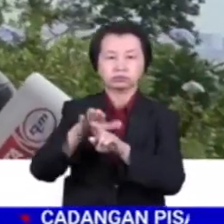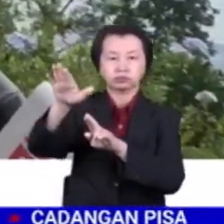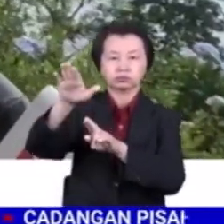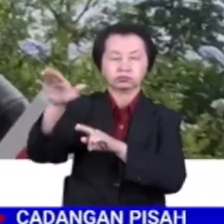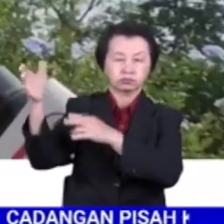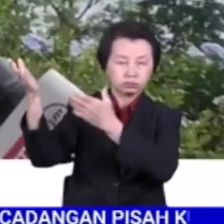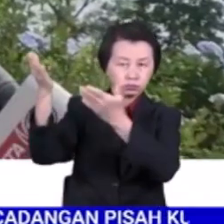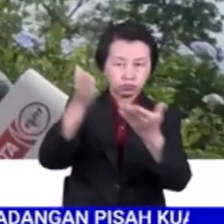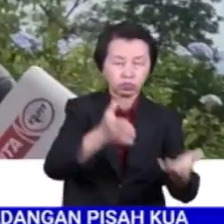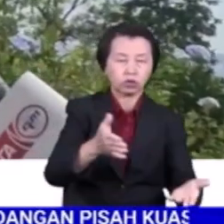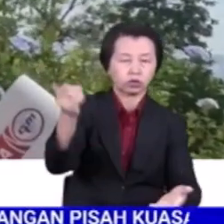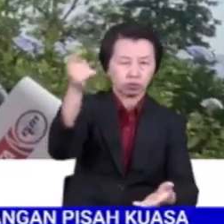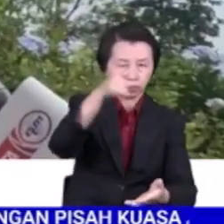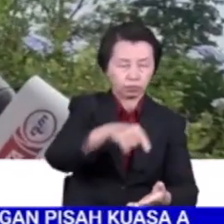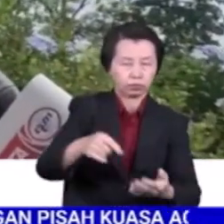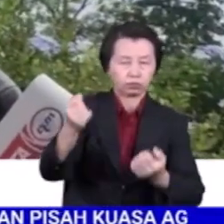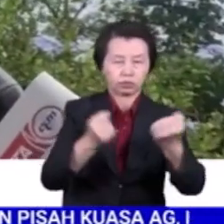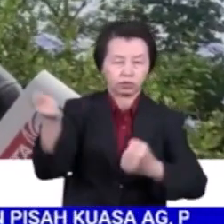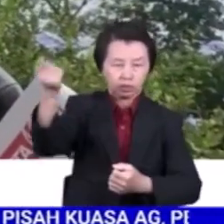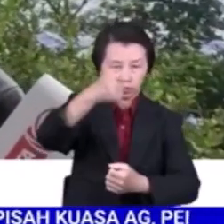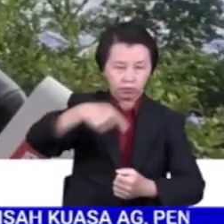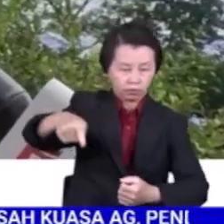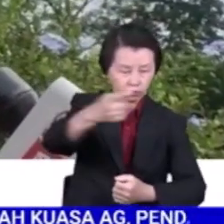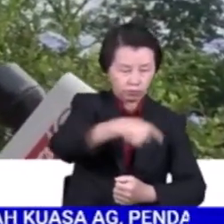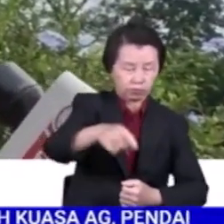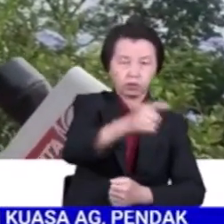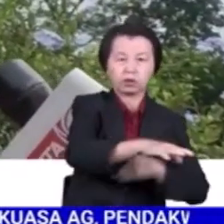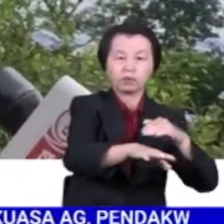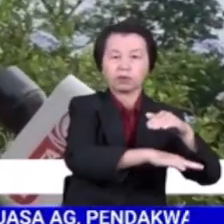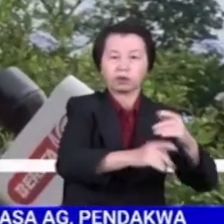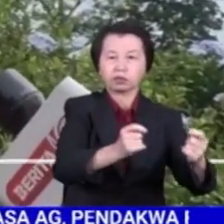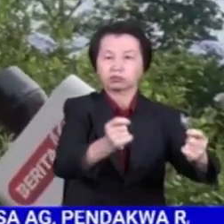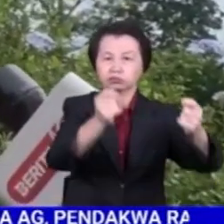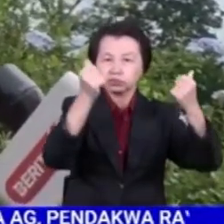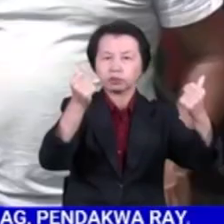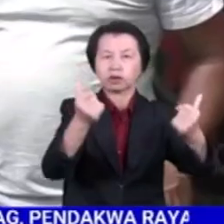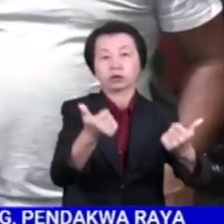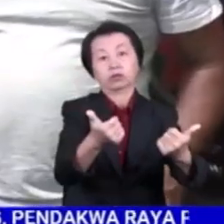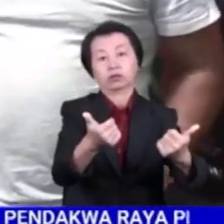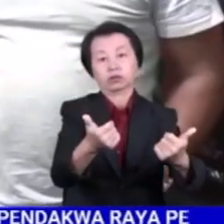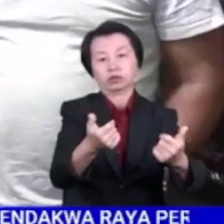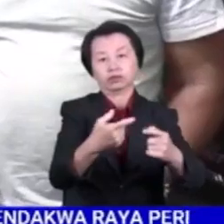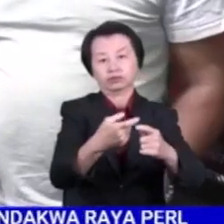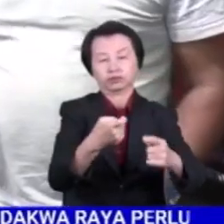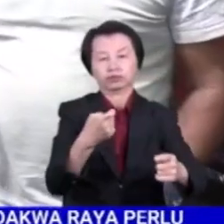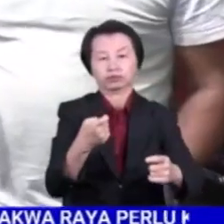bawa turun ke bawah. So orang kata lebih cepat daripada